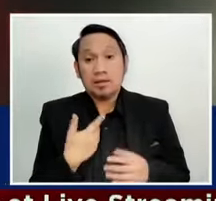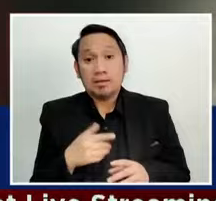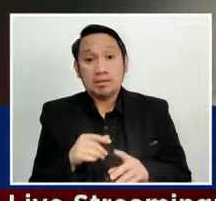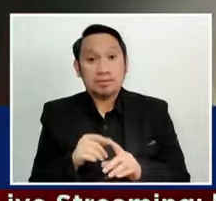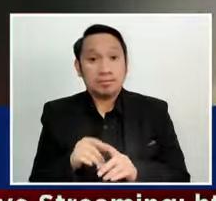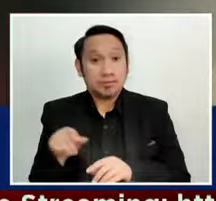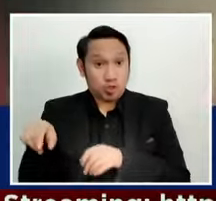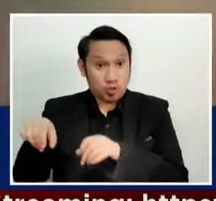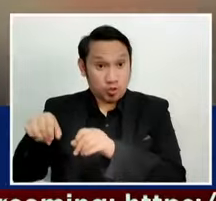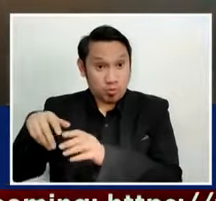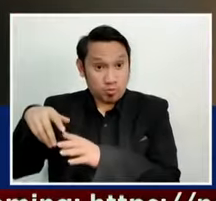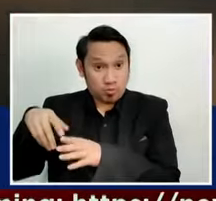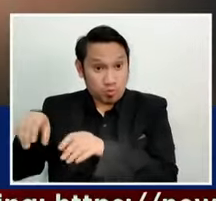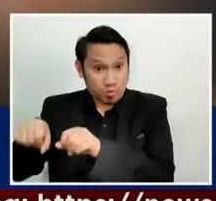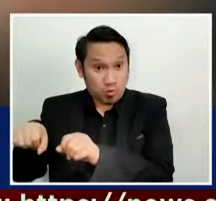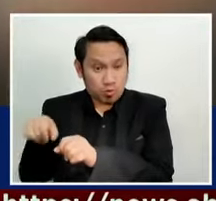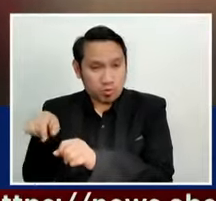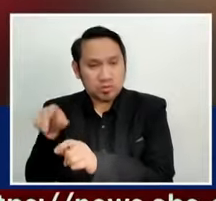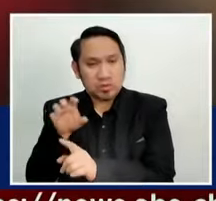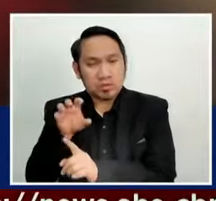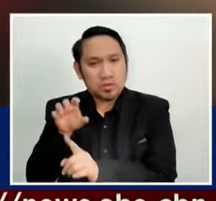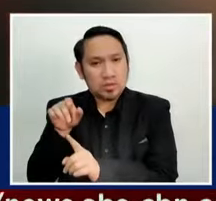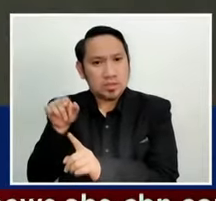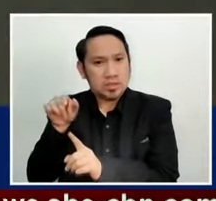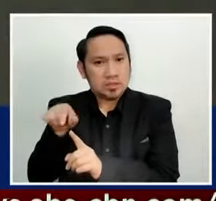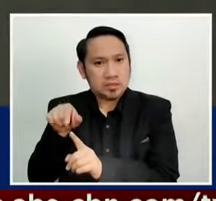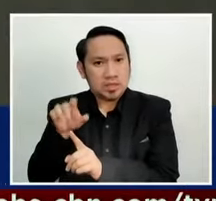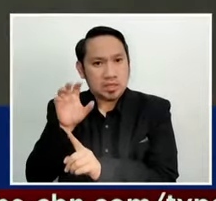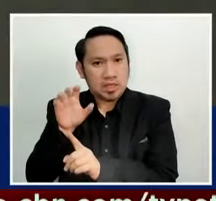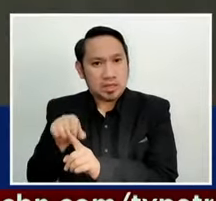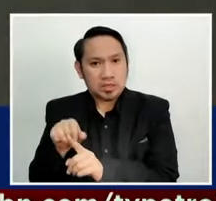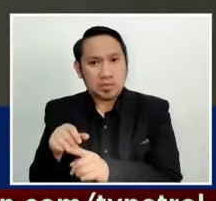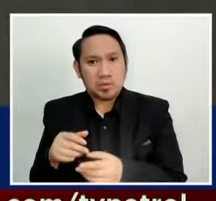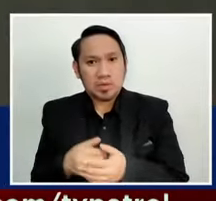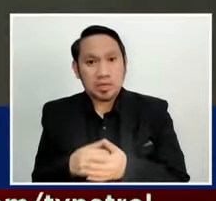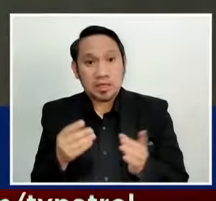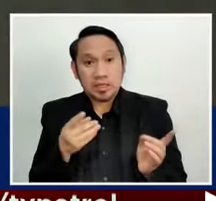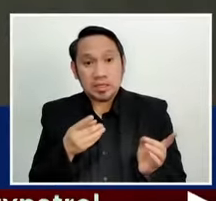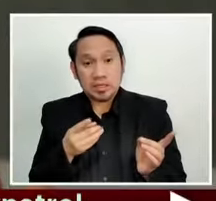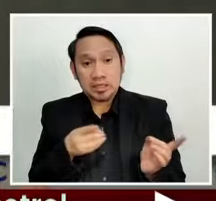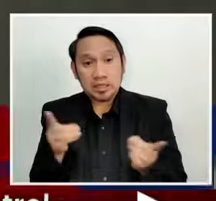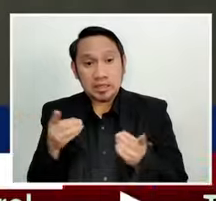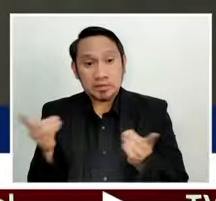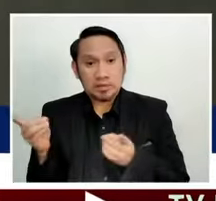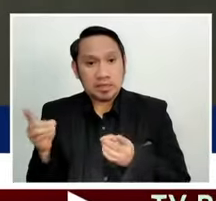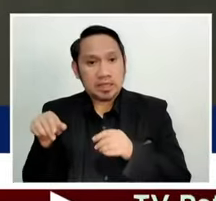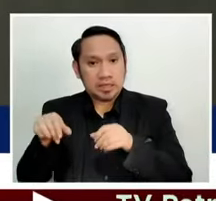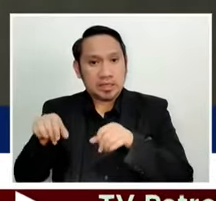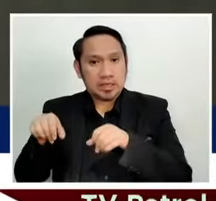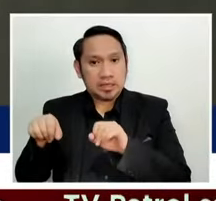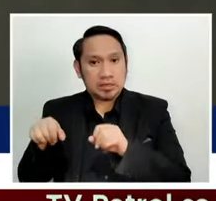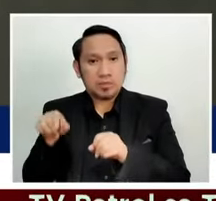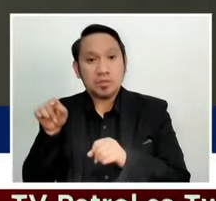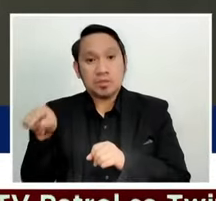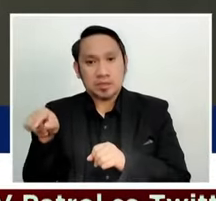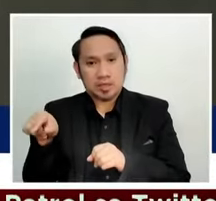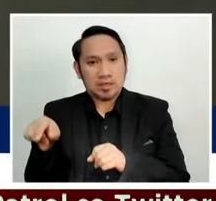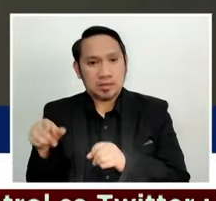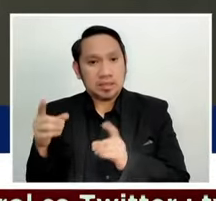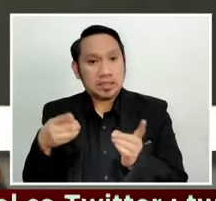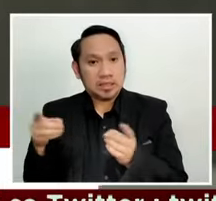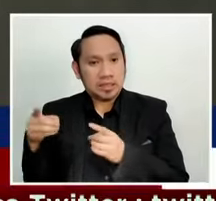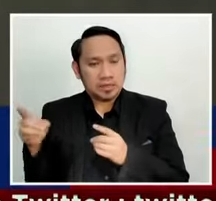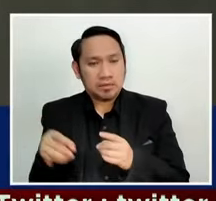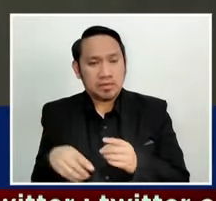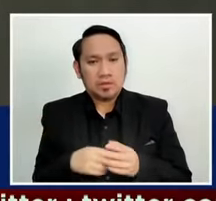ng motor na napagalamang isang delivery rider. Backtracking natin, na-find out natin na isang courier driver siya. Doon